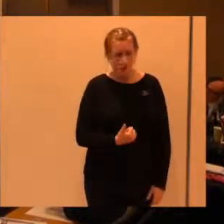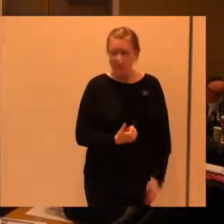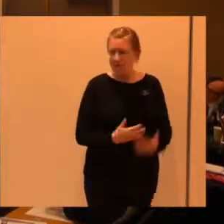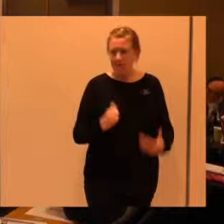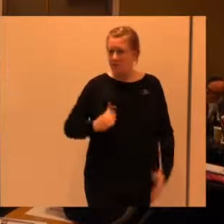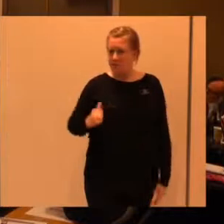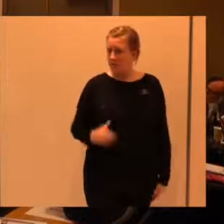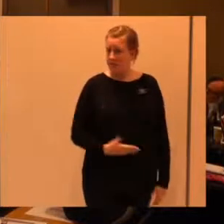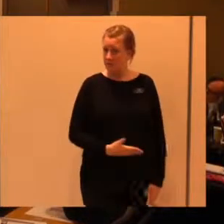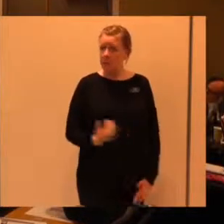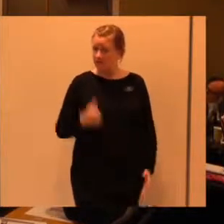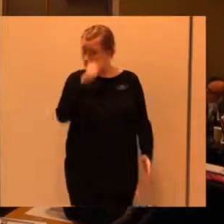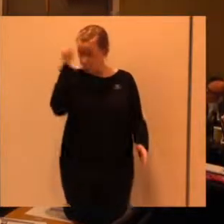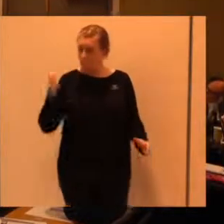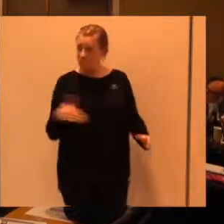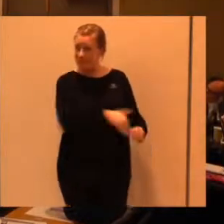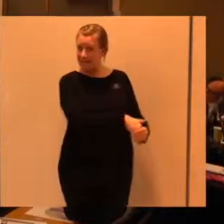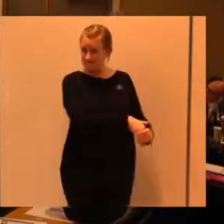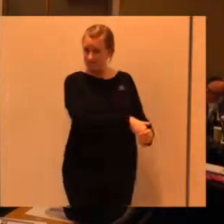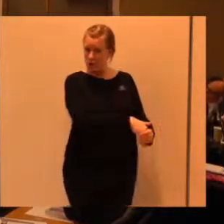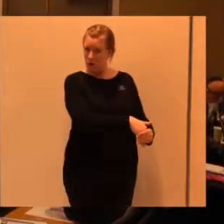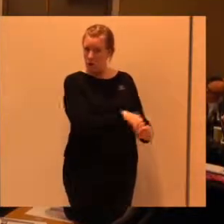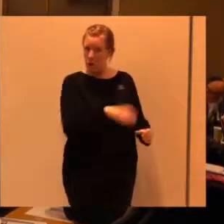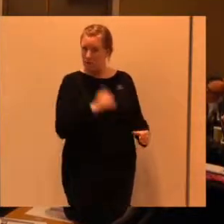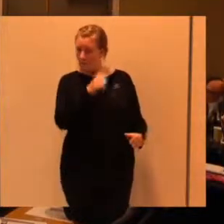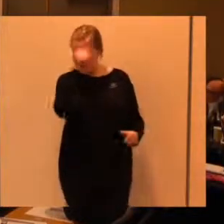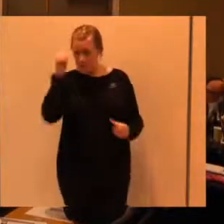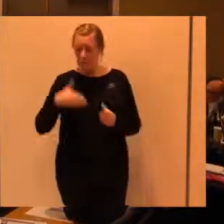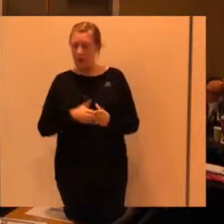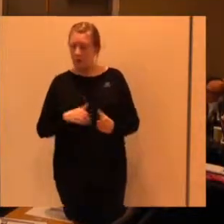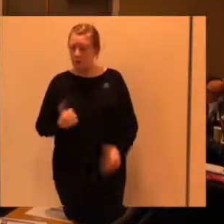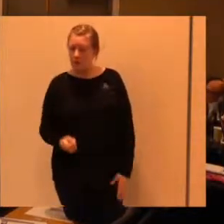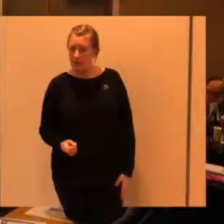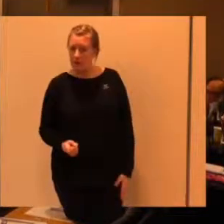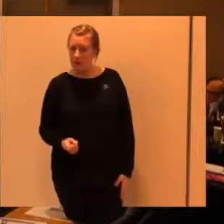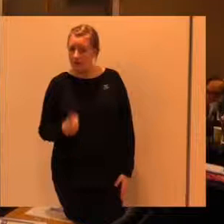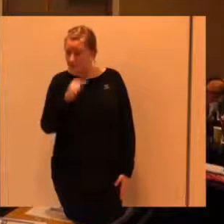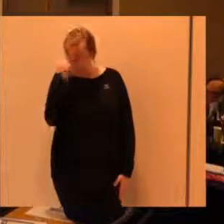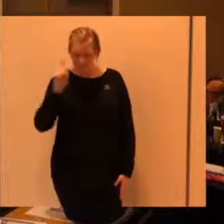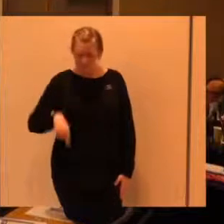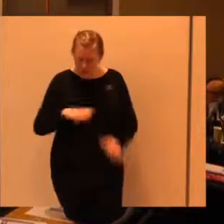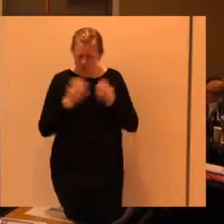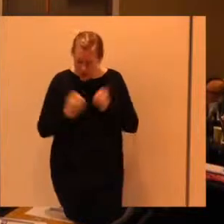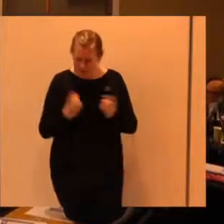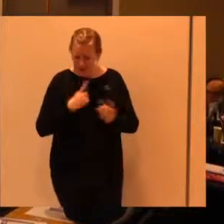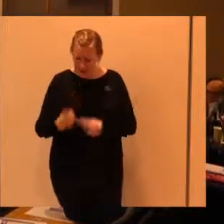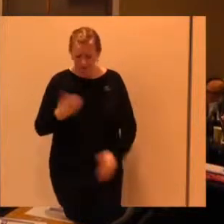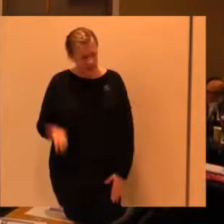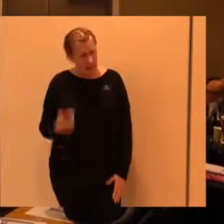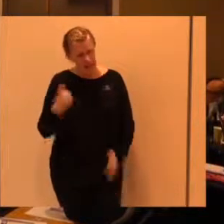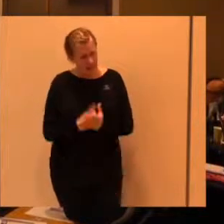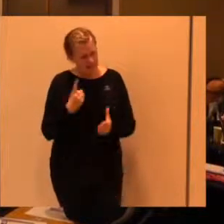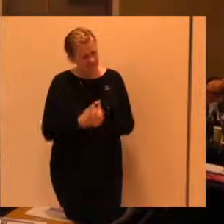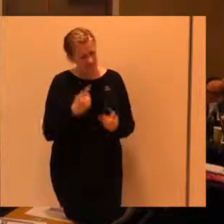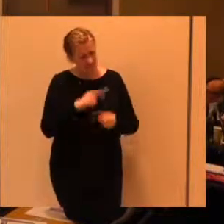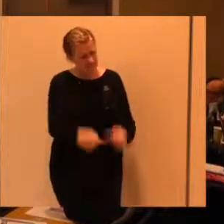Den är väldigt svår att delta i om man har den typen av svårigheter. Den är svår att delta i för nästan alla människor, ska jag säga. Det är en väldigt konstig